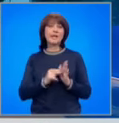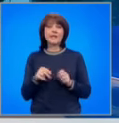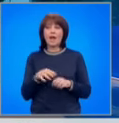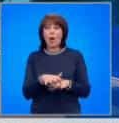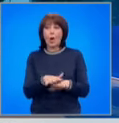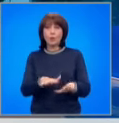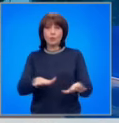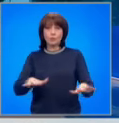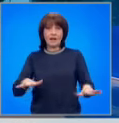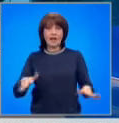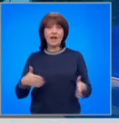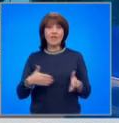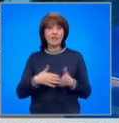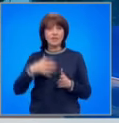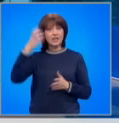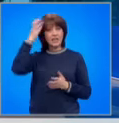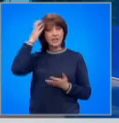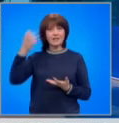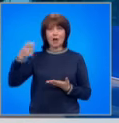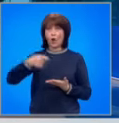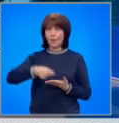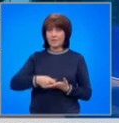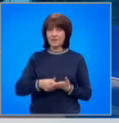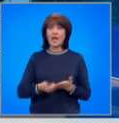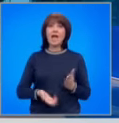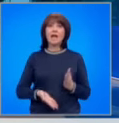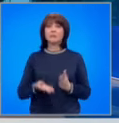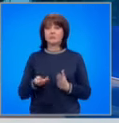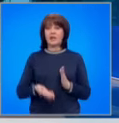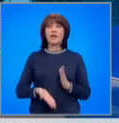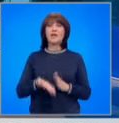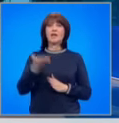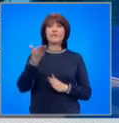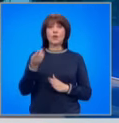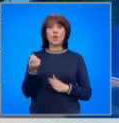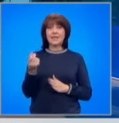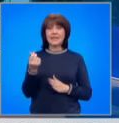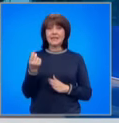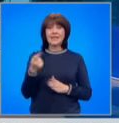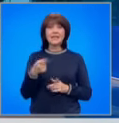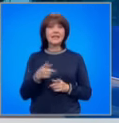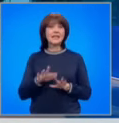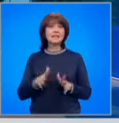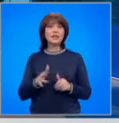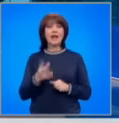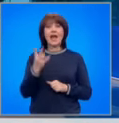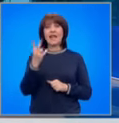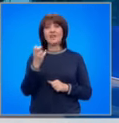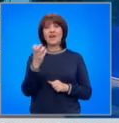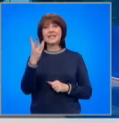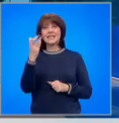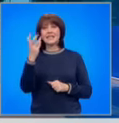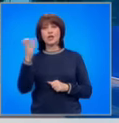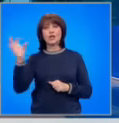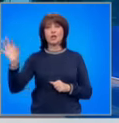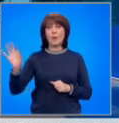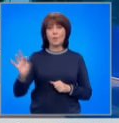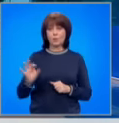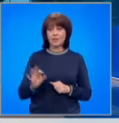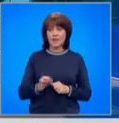И въпреки държавните компенсации и завишените цени, а те са някъде между 20 и 30% ръст